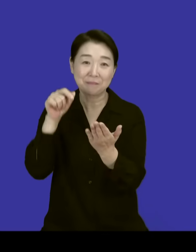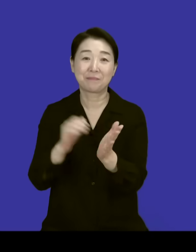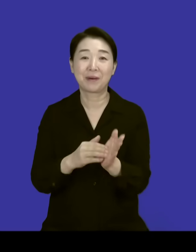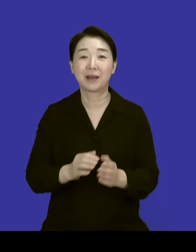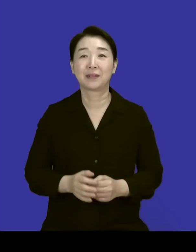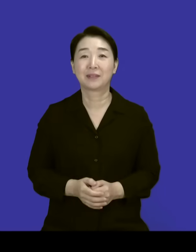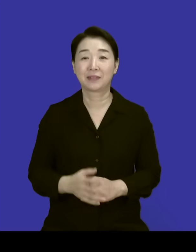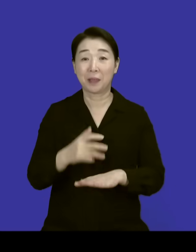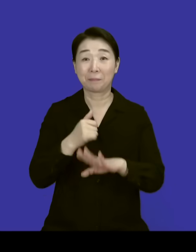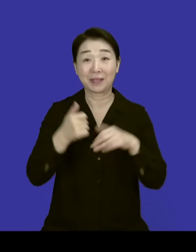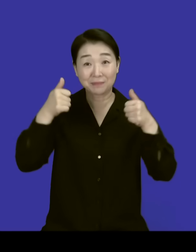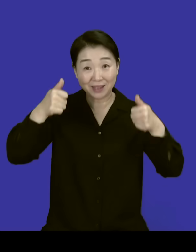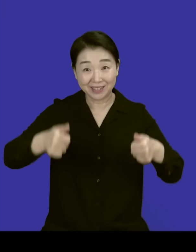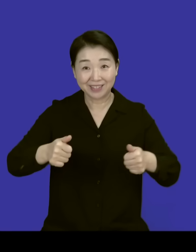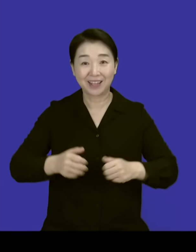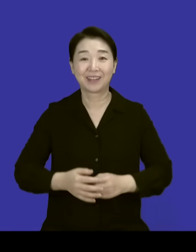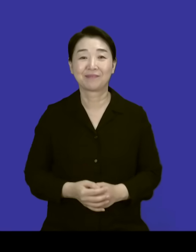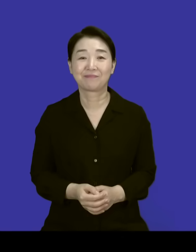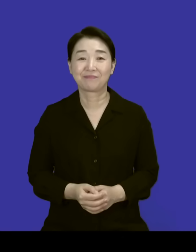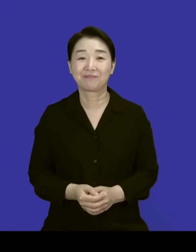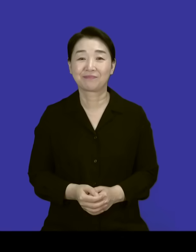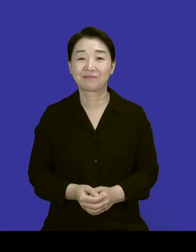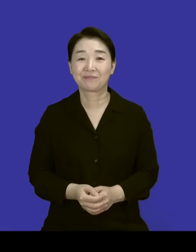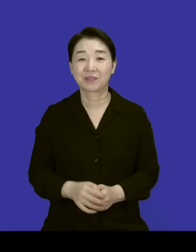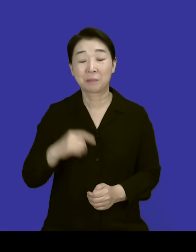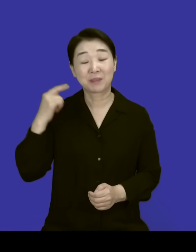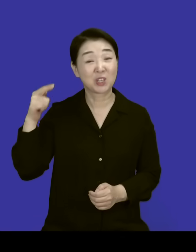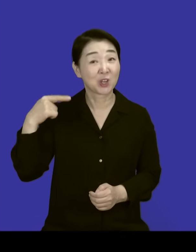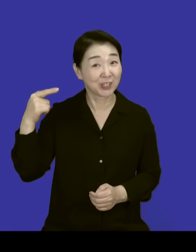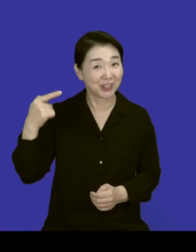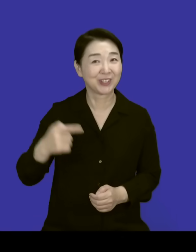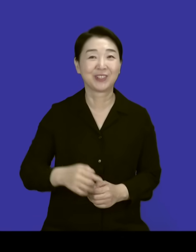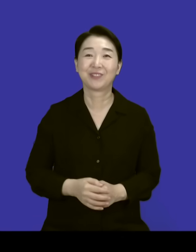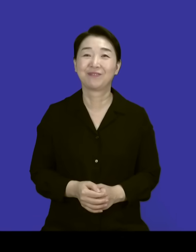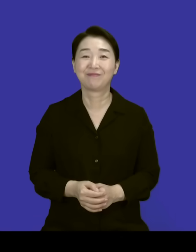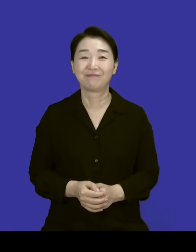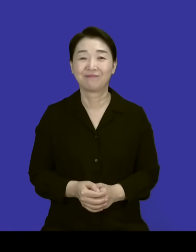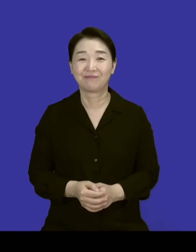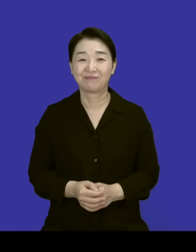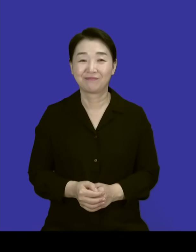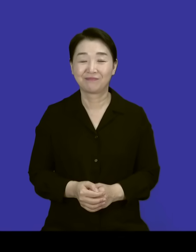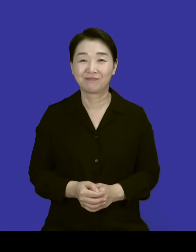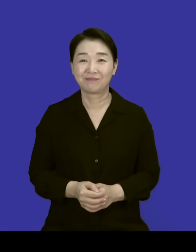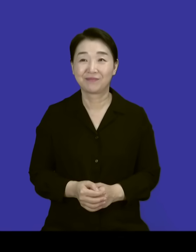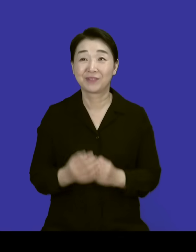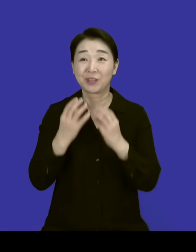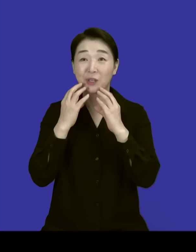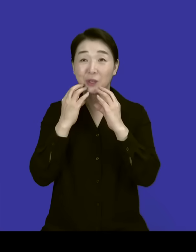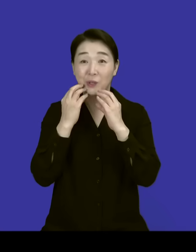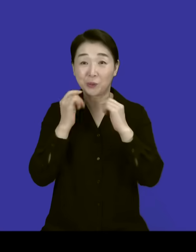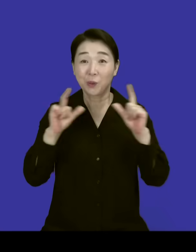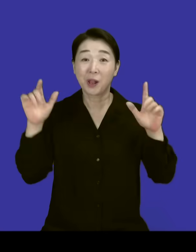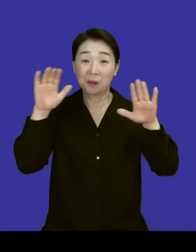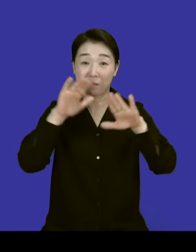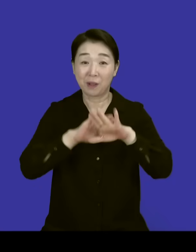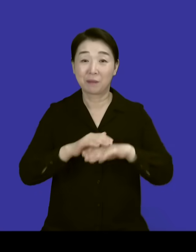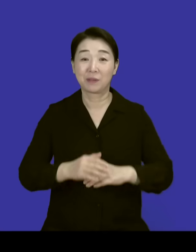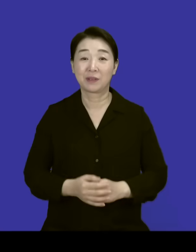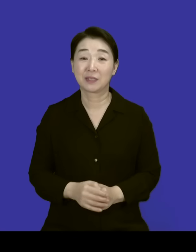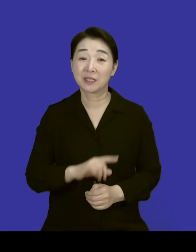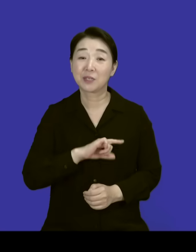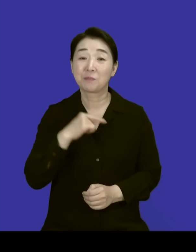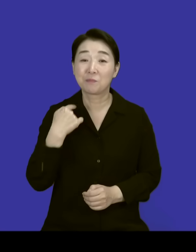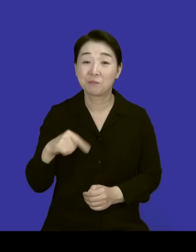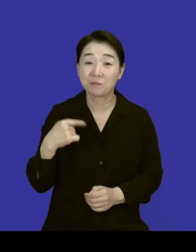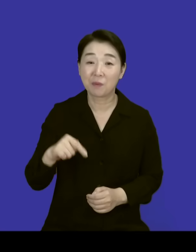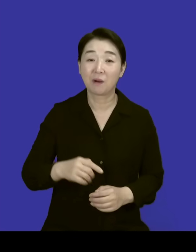빅뱅의 마지막입니다. 너무 좋죠. 손담비의 미쳤어. 토요일 밤에. 토요일 너무 좋죠. 포미닛의 이름이